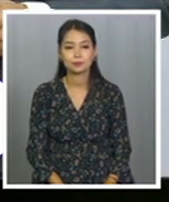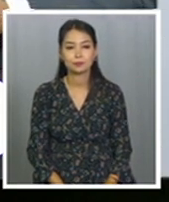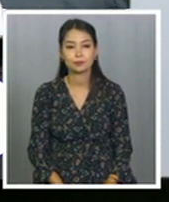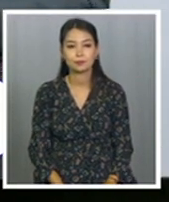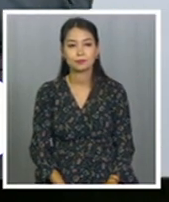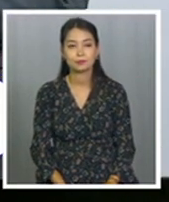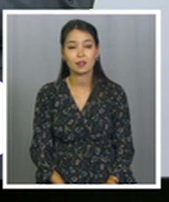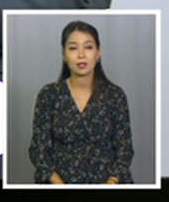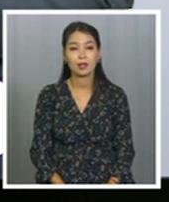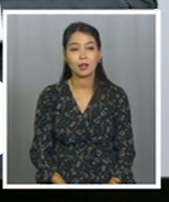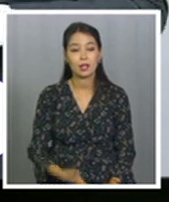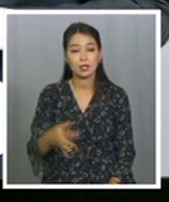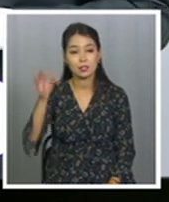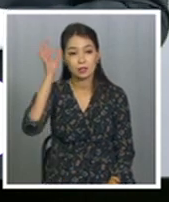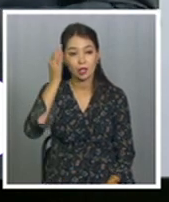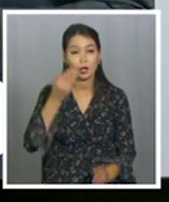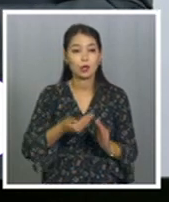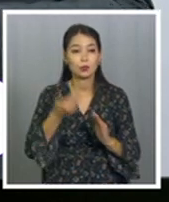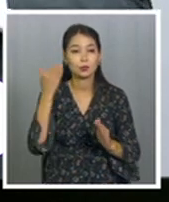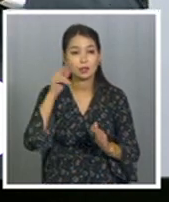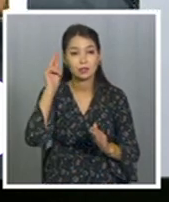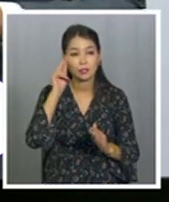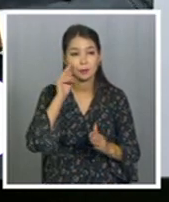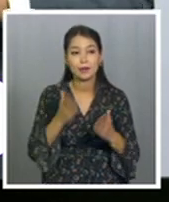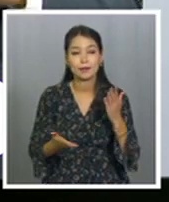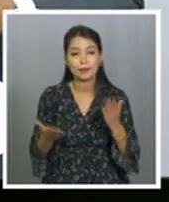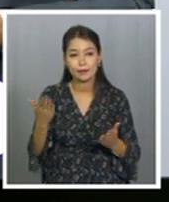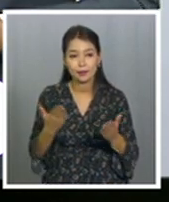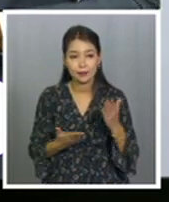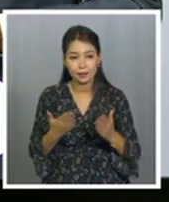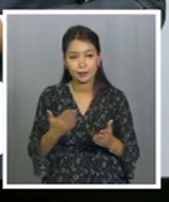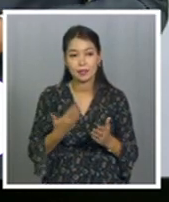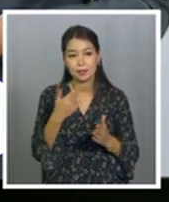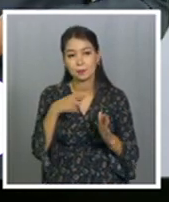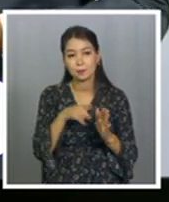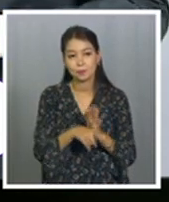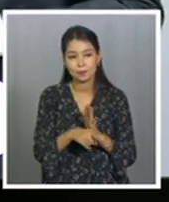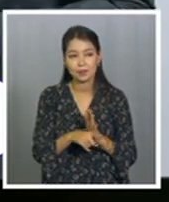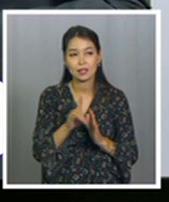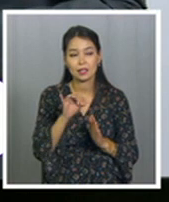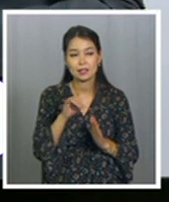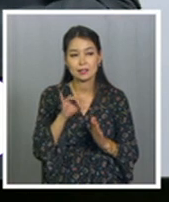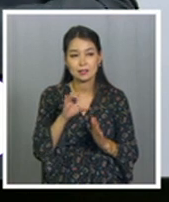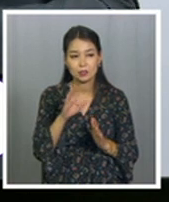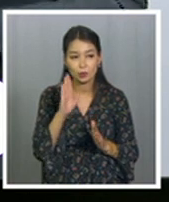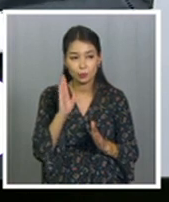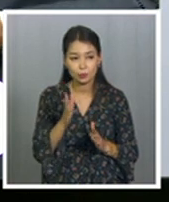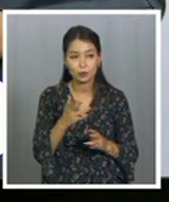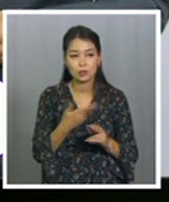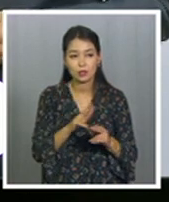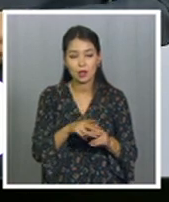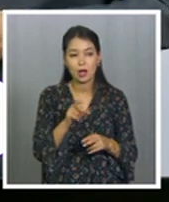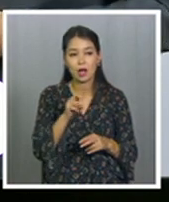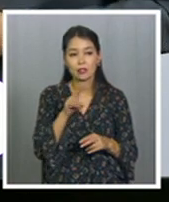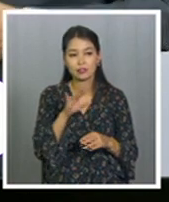Естеріңізде болса, өткен сабақта біз егер де тізбекте тек қана резистор болатын болса, яғни актив кедергі деп атады